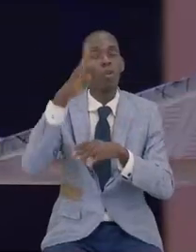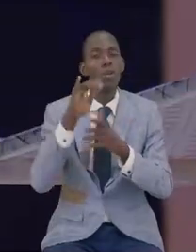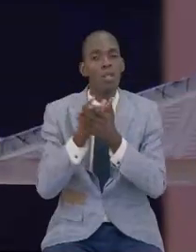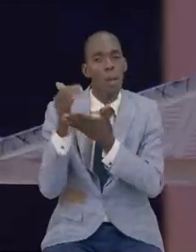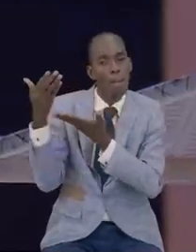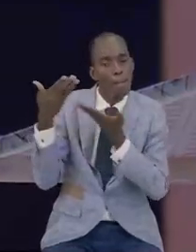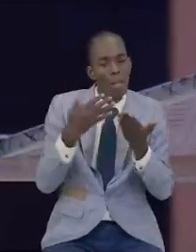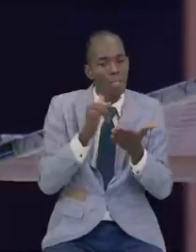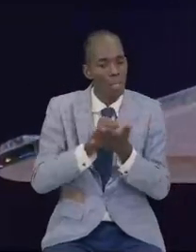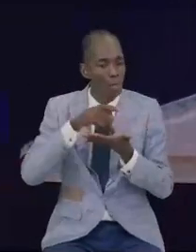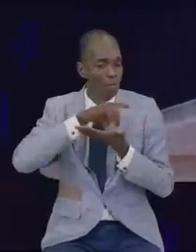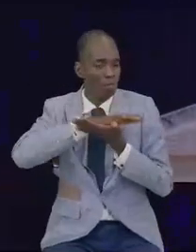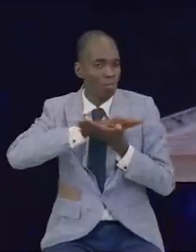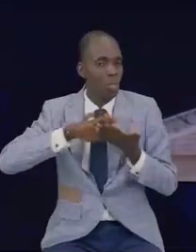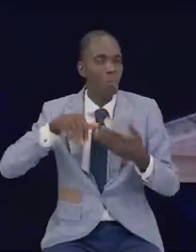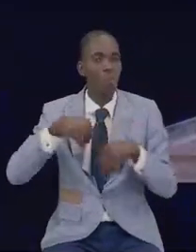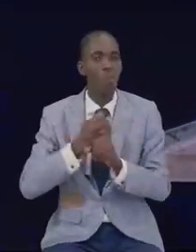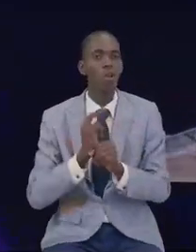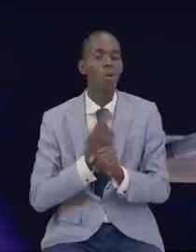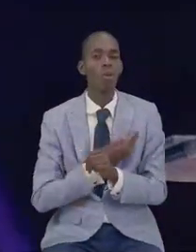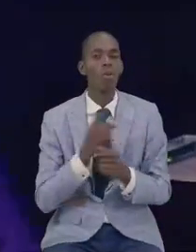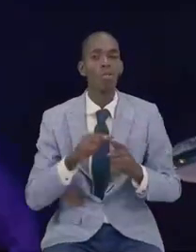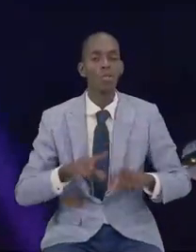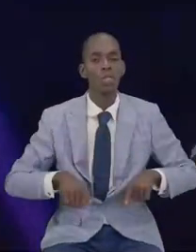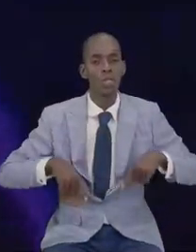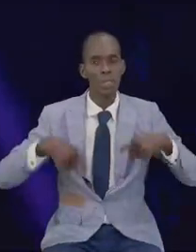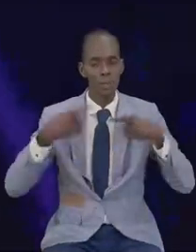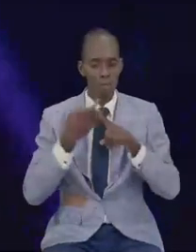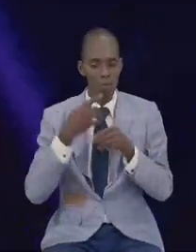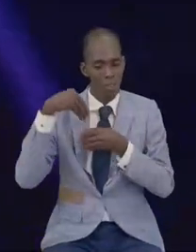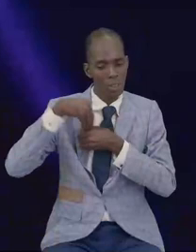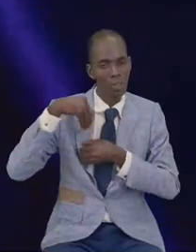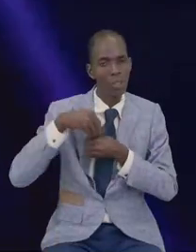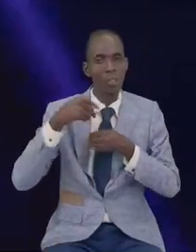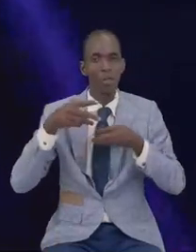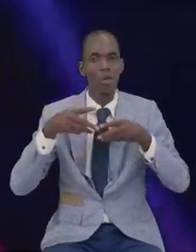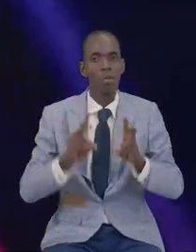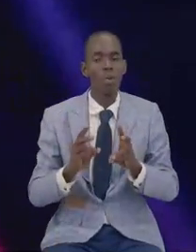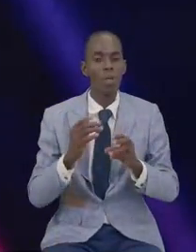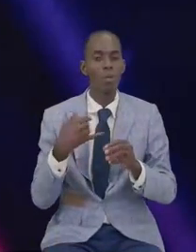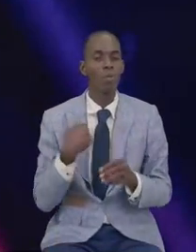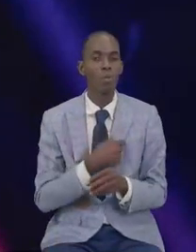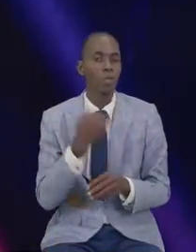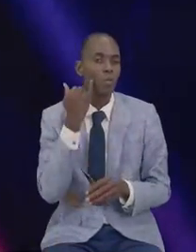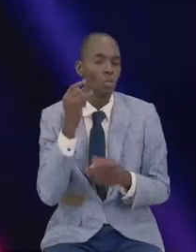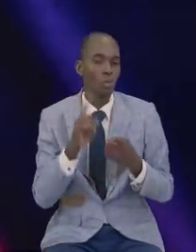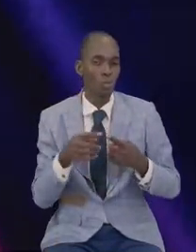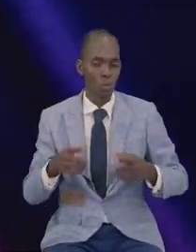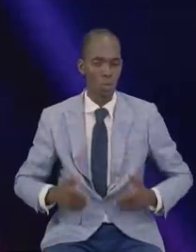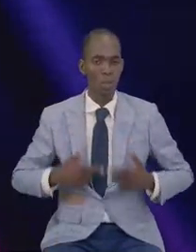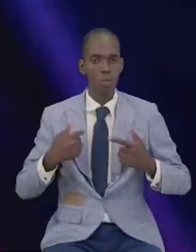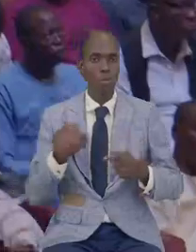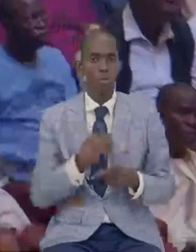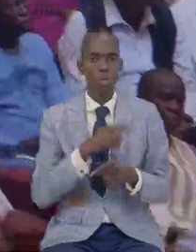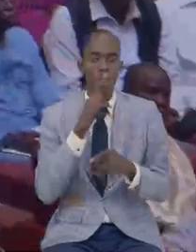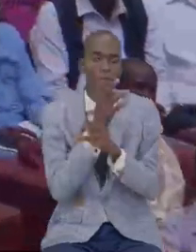pureté et nous fait vivre du dedans de nous tel que nous devons vivre. Nous sommes libérés par la